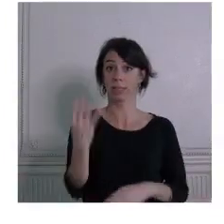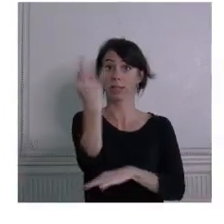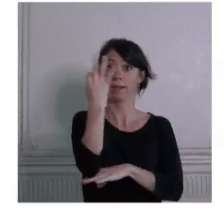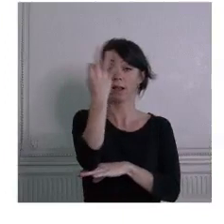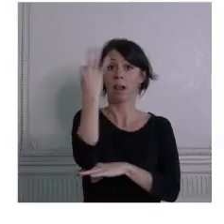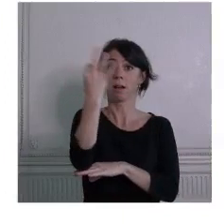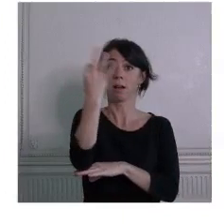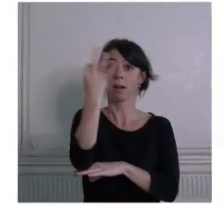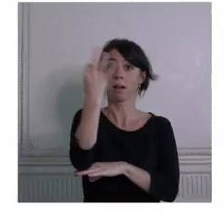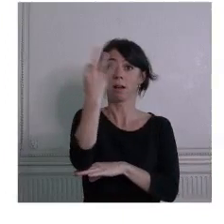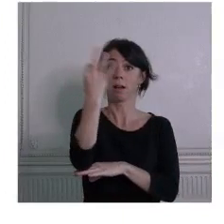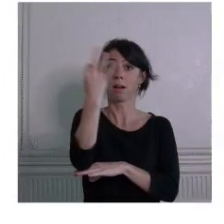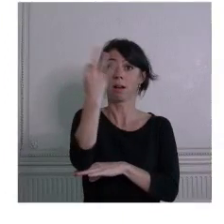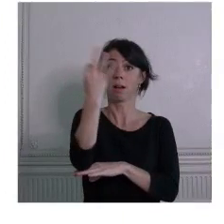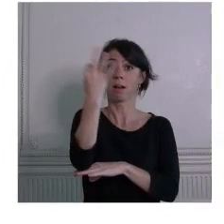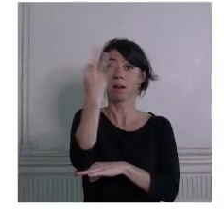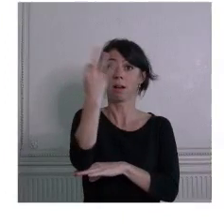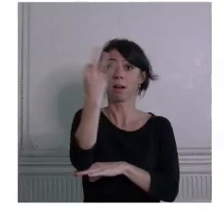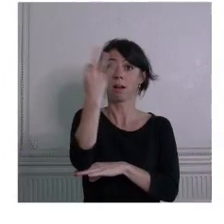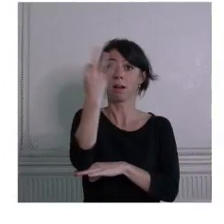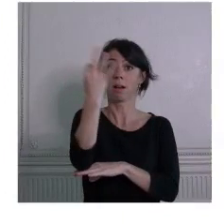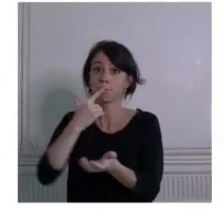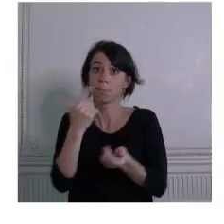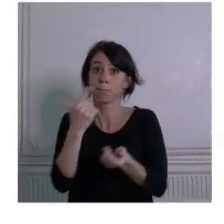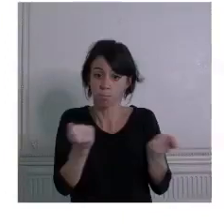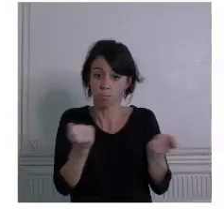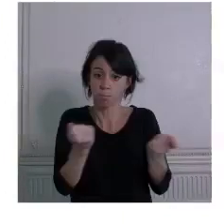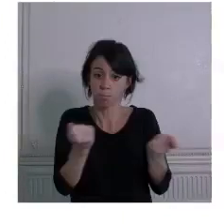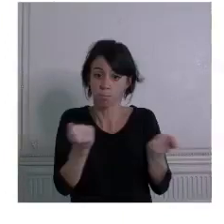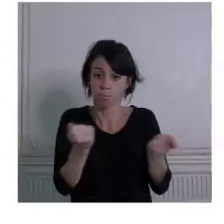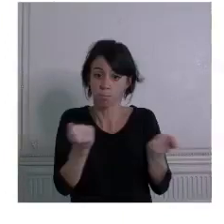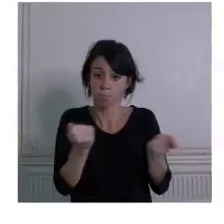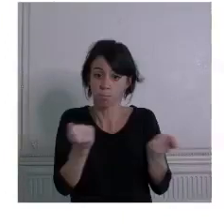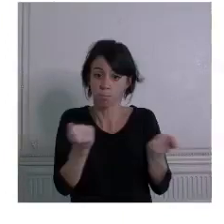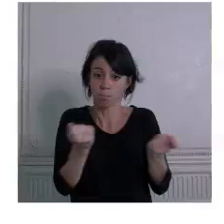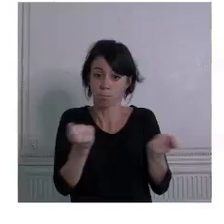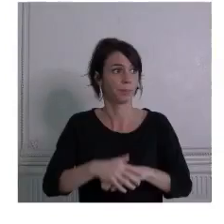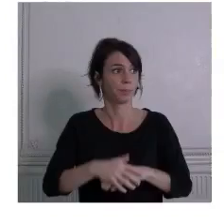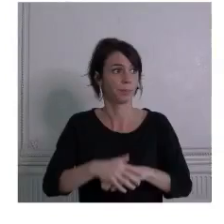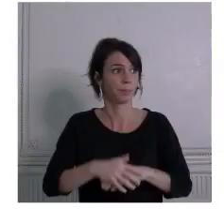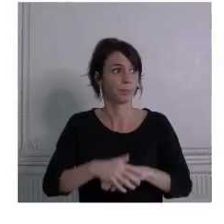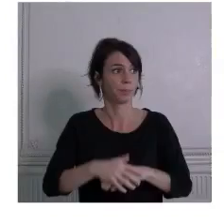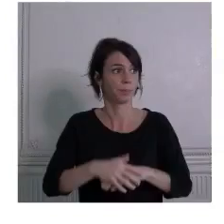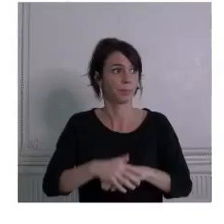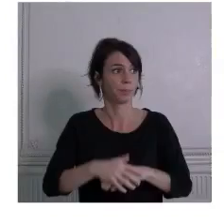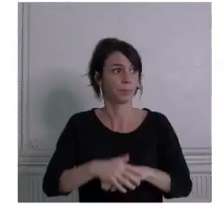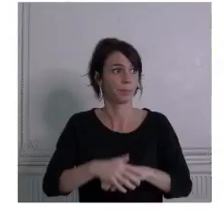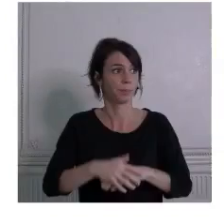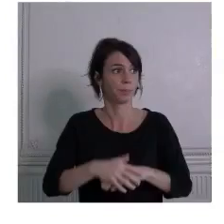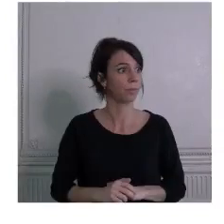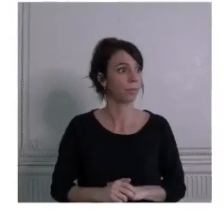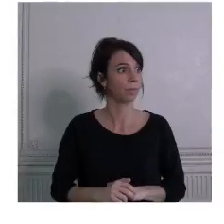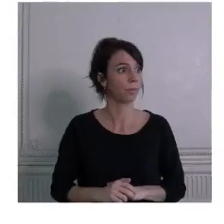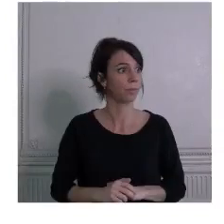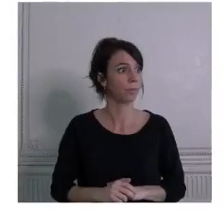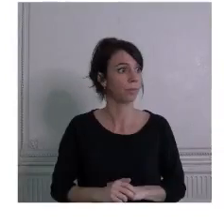Je suis heureuse de rejoindre l'équipe de Talents en Transition au sein de ce conseil municipal et j'espère que nos débats seront riches et courtois,